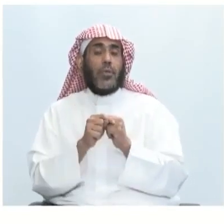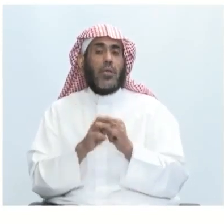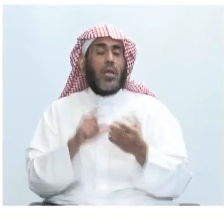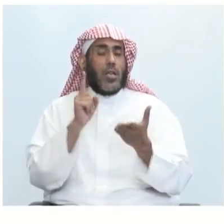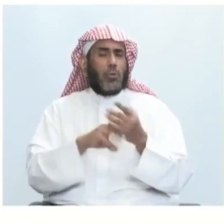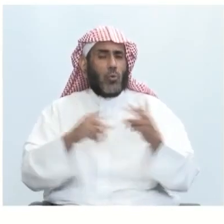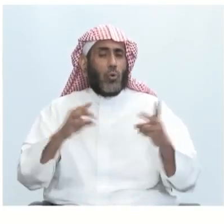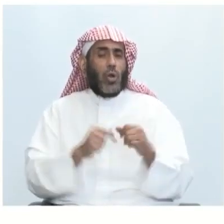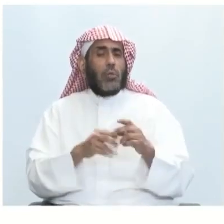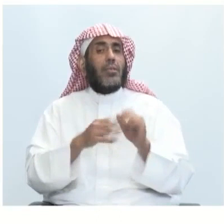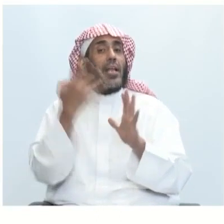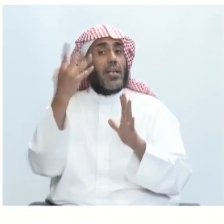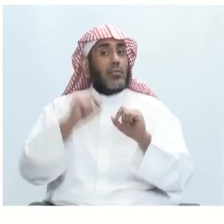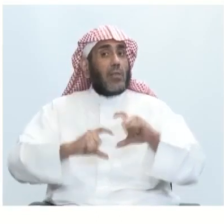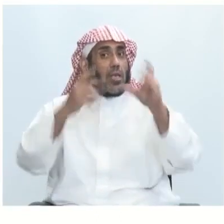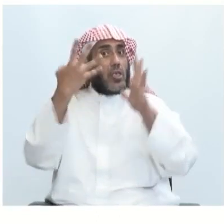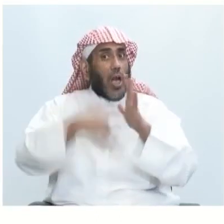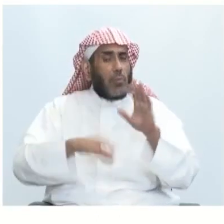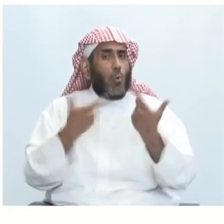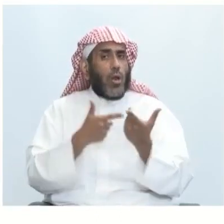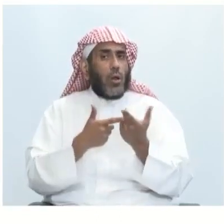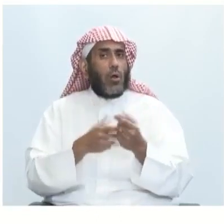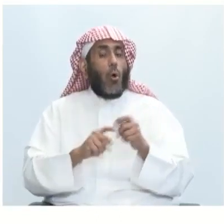الاثباتات انها اتى بدليل شرعي